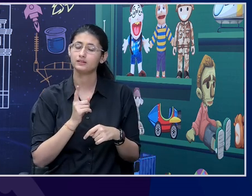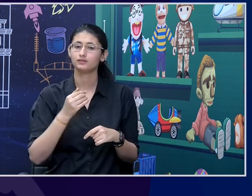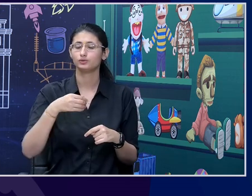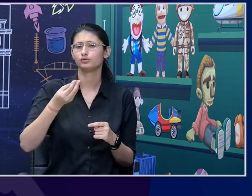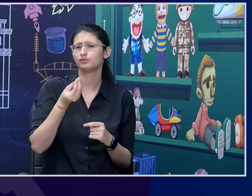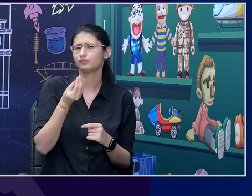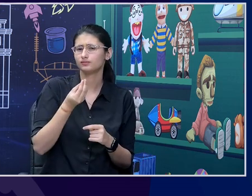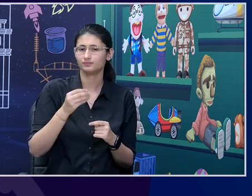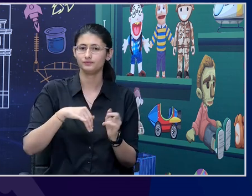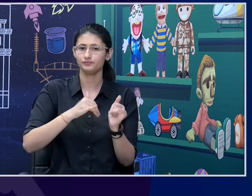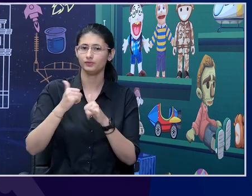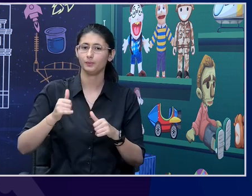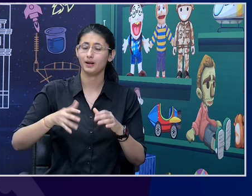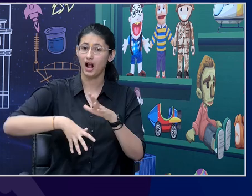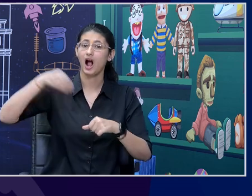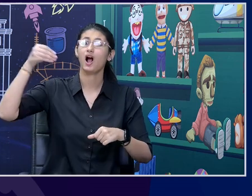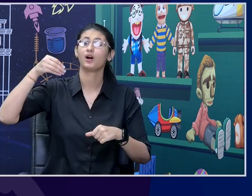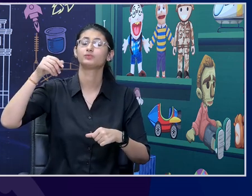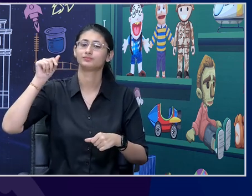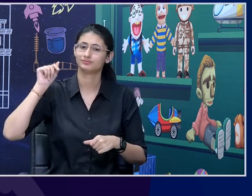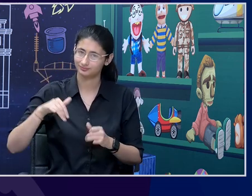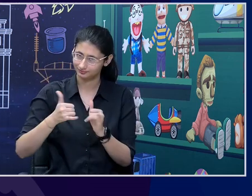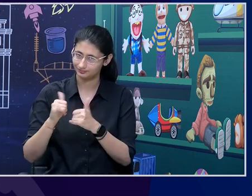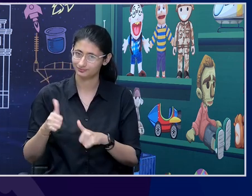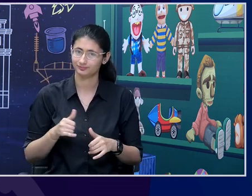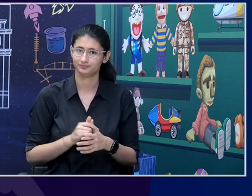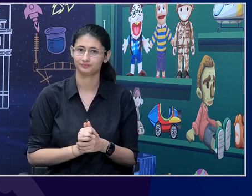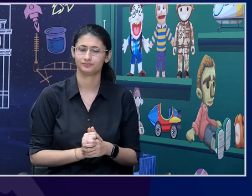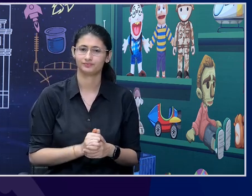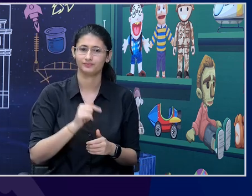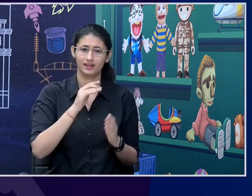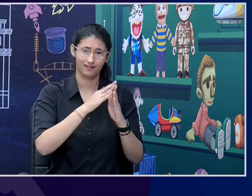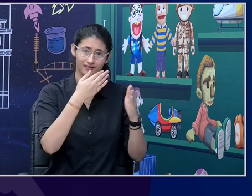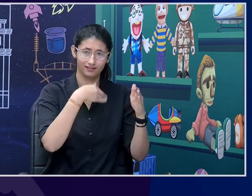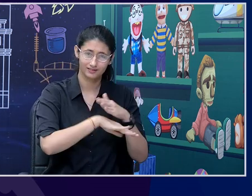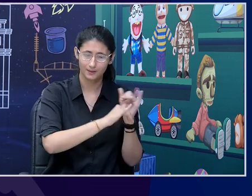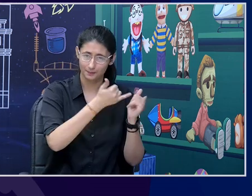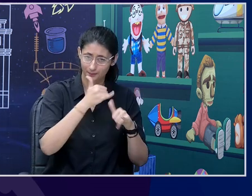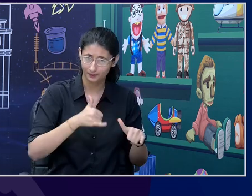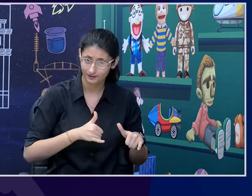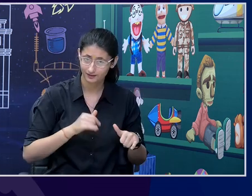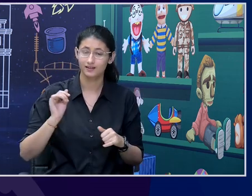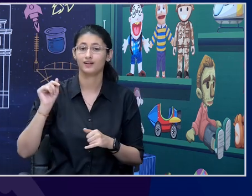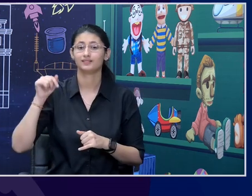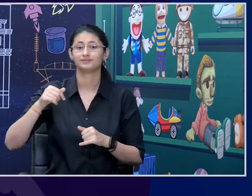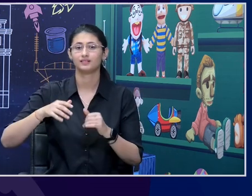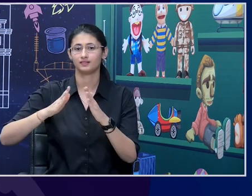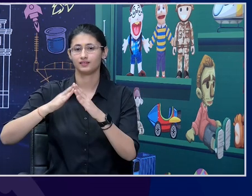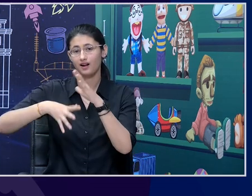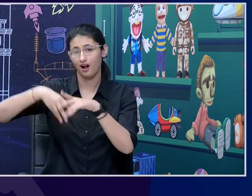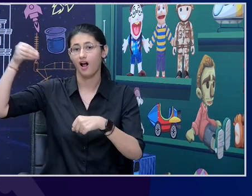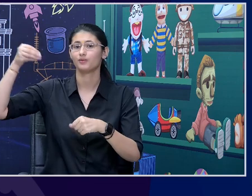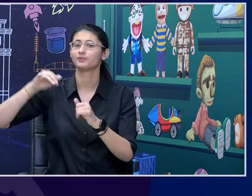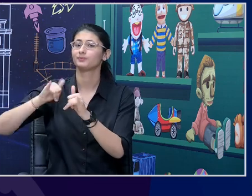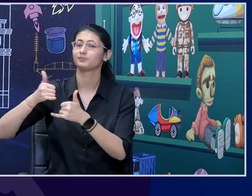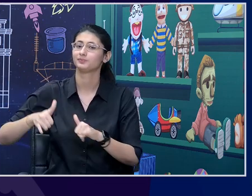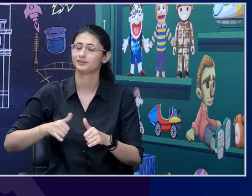मैदान की जरूरत पड़ती है तो इंदौर गेम्स आउटडोर गेम्स का कॉन्सेप्ट भी इस पाठ के माध्यम से बच्चों को दिया जा सकता है